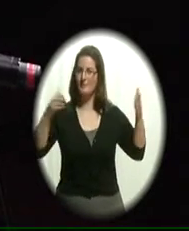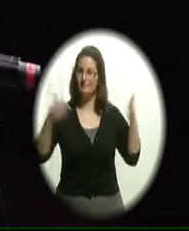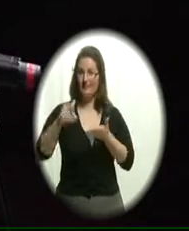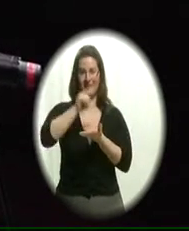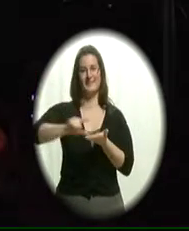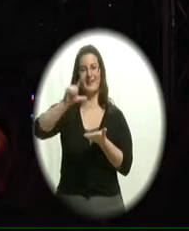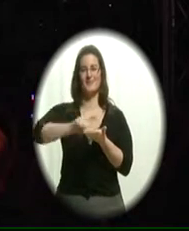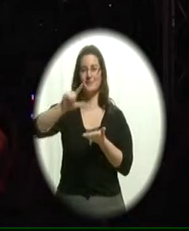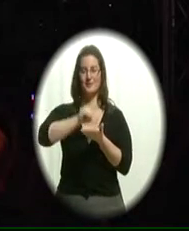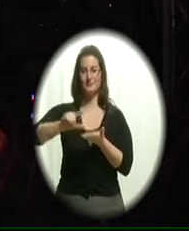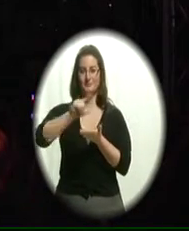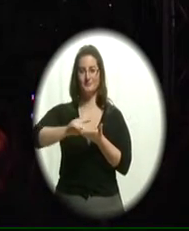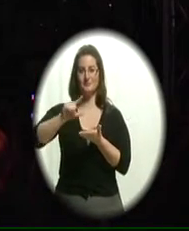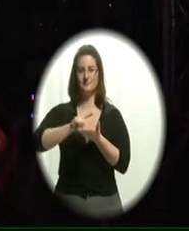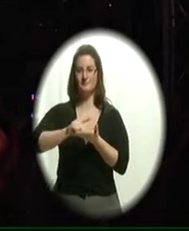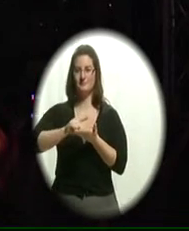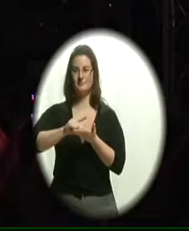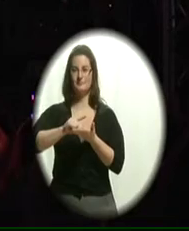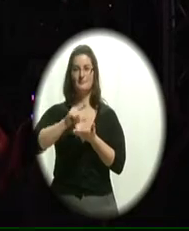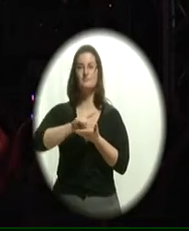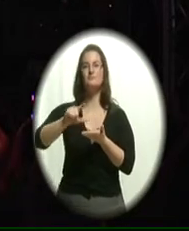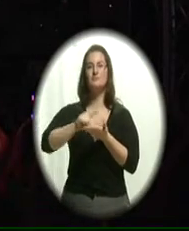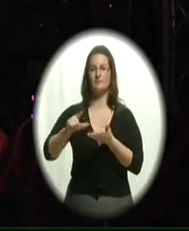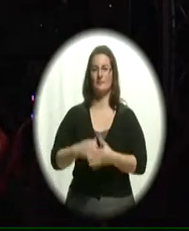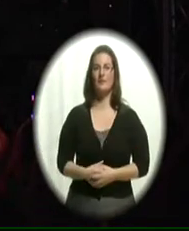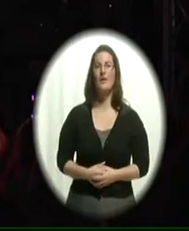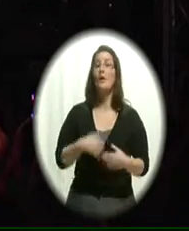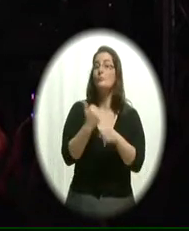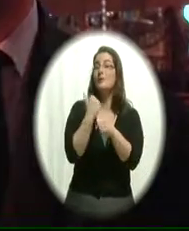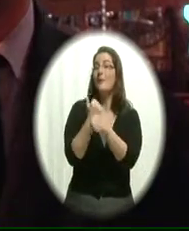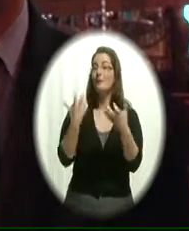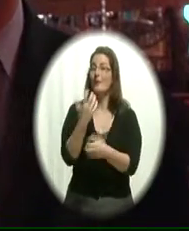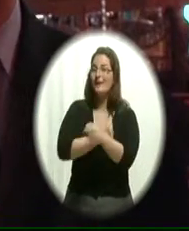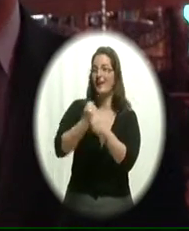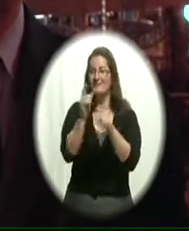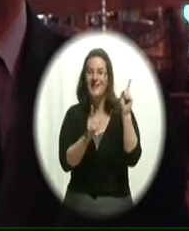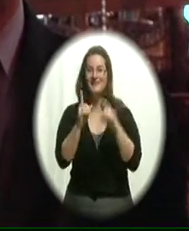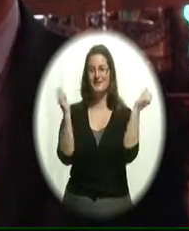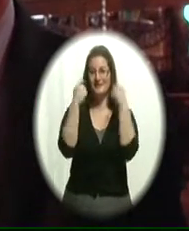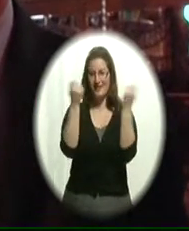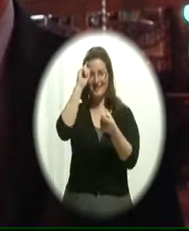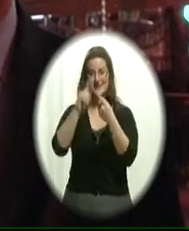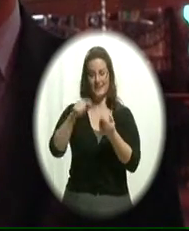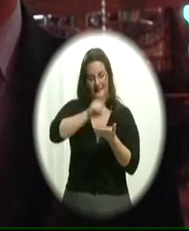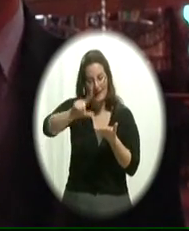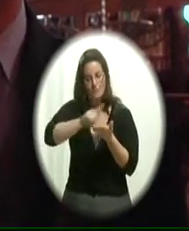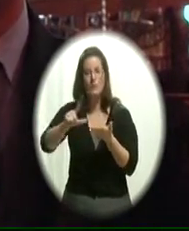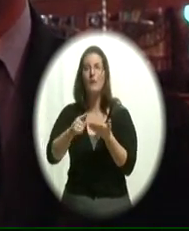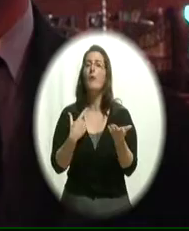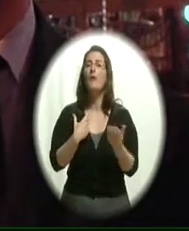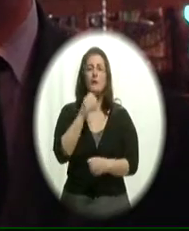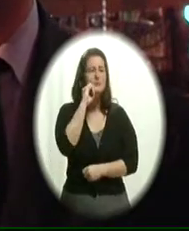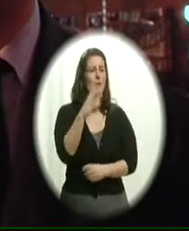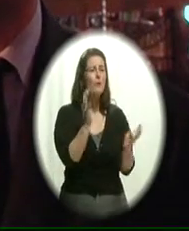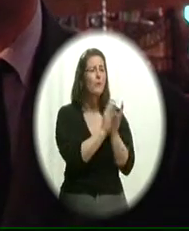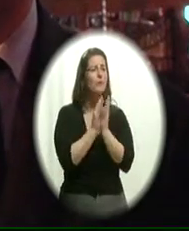littérature. On a voulu tous les ans créer une fête, un festival autour de la littérature. Pas simplement un salon où on pourrait rencontrer des auteurs et